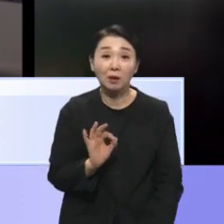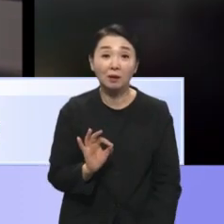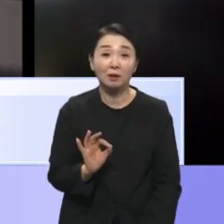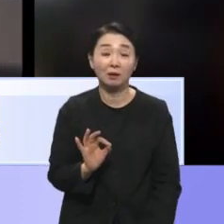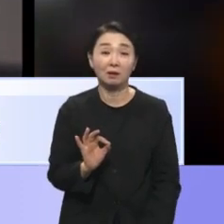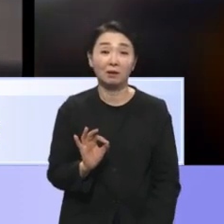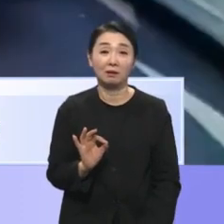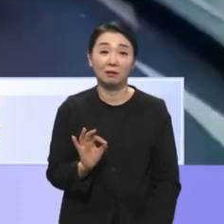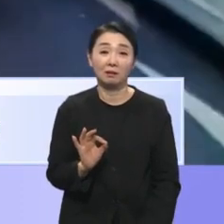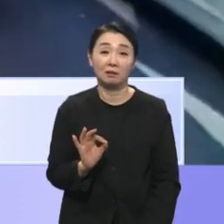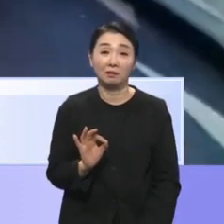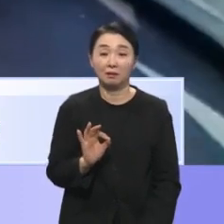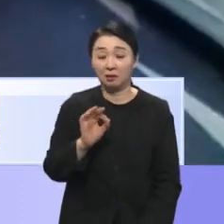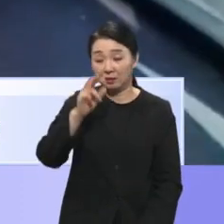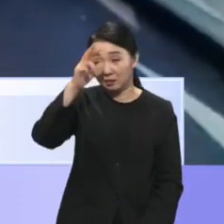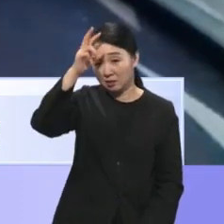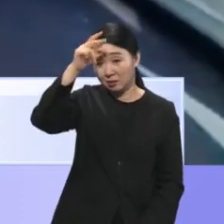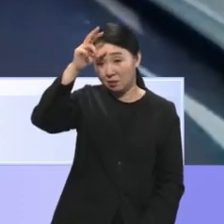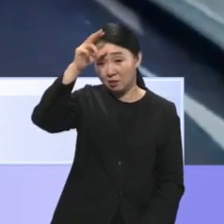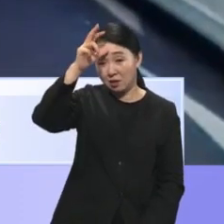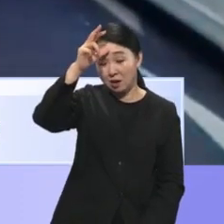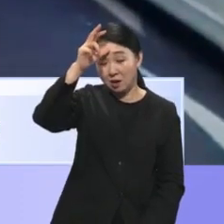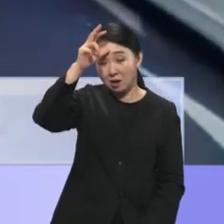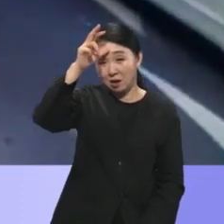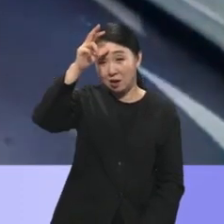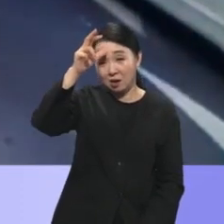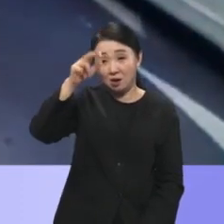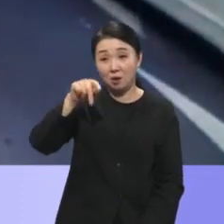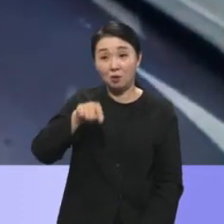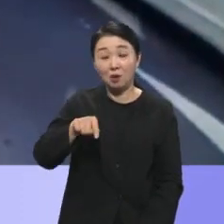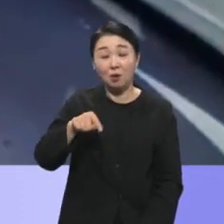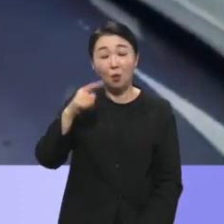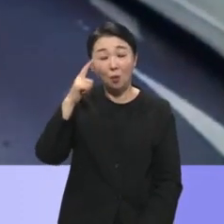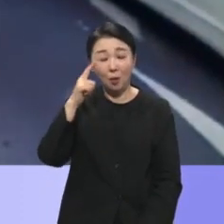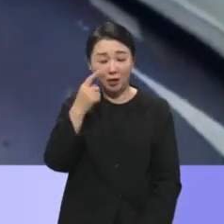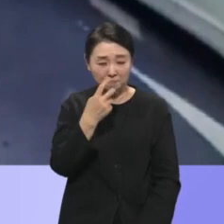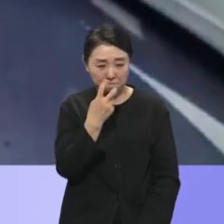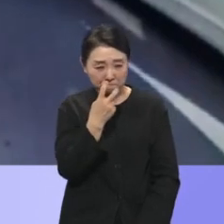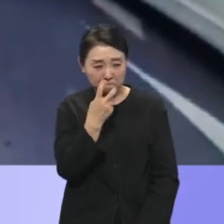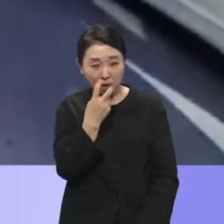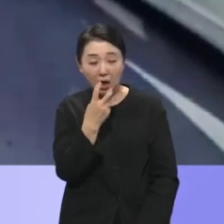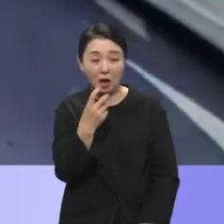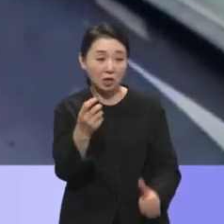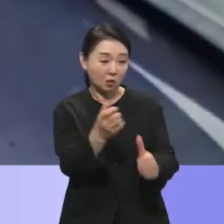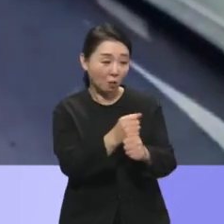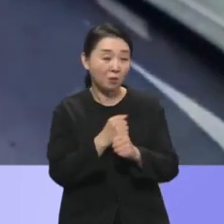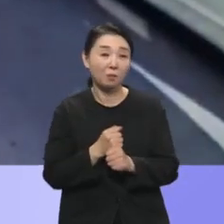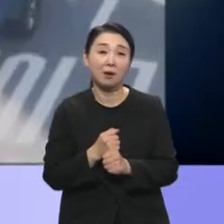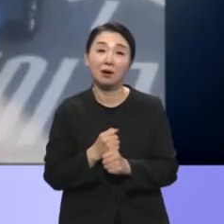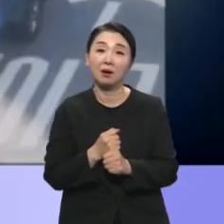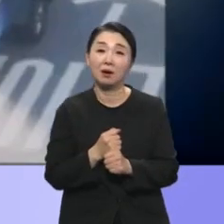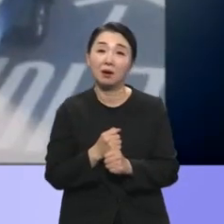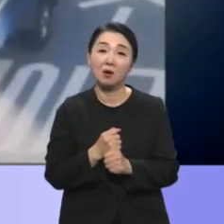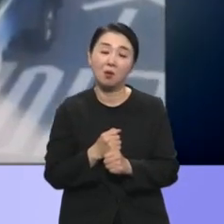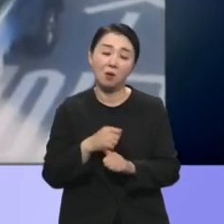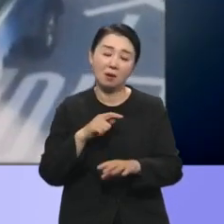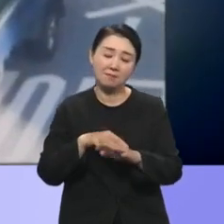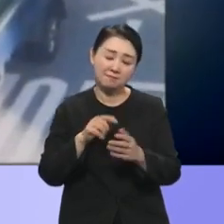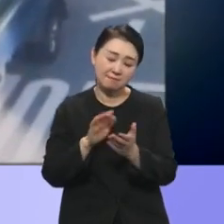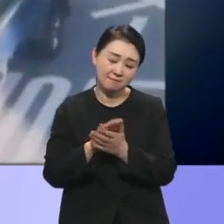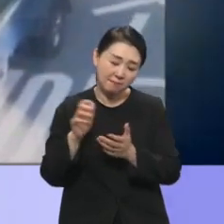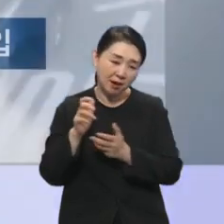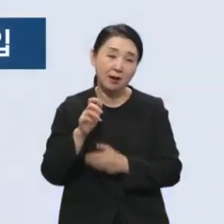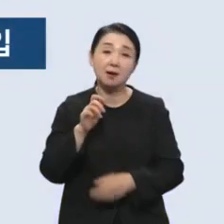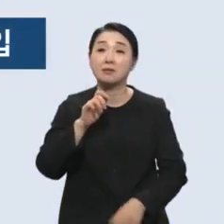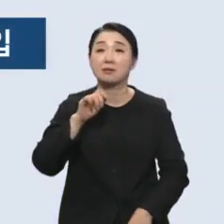본다면 그 경찰서 단위에서 이렇게 착수해서 건국까지 한 것은 대단한 열정과 실력과 또 어떤